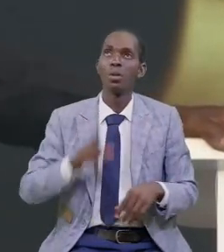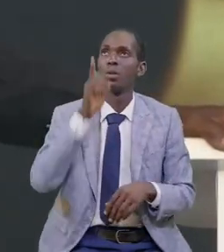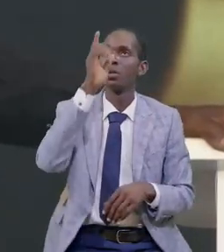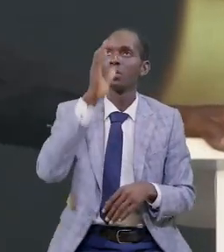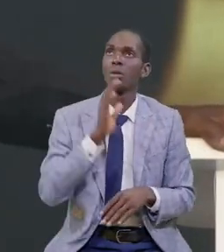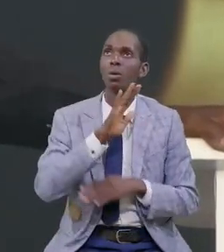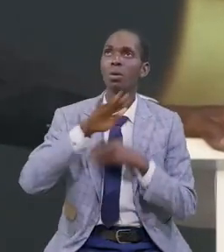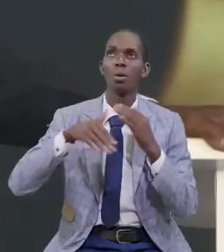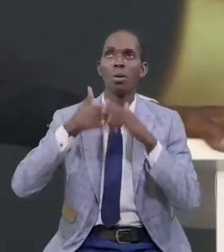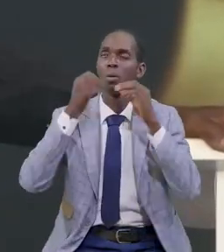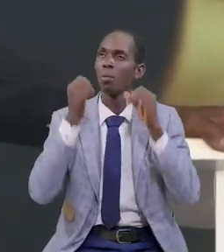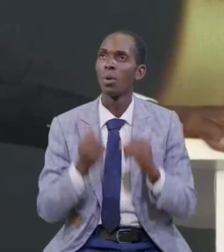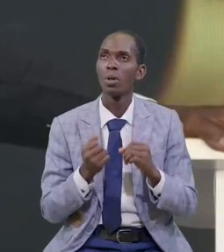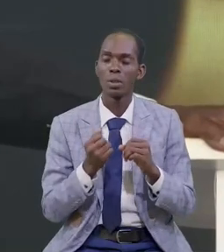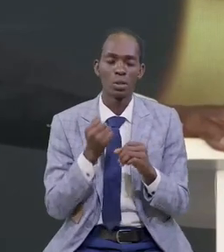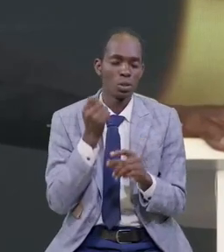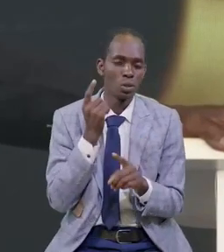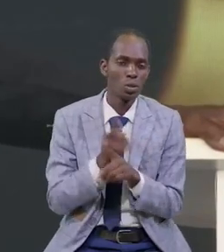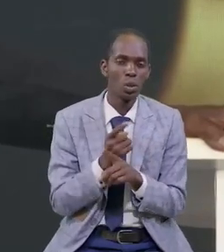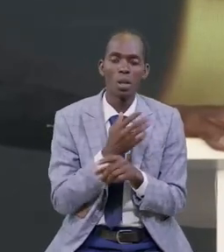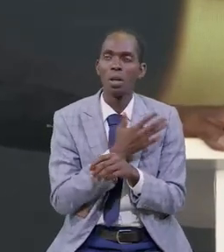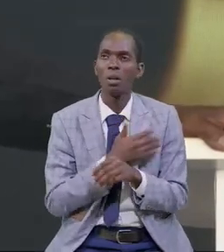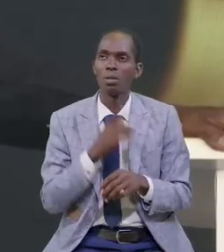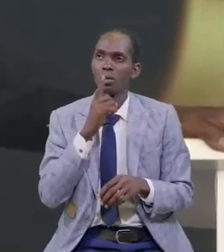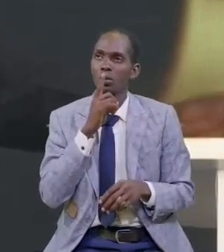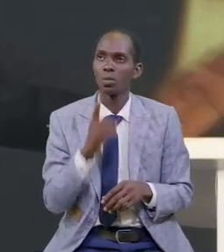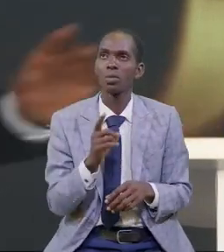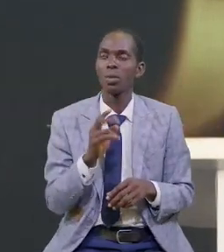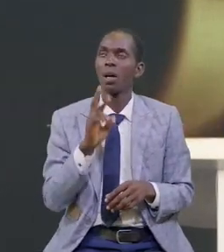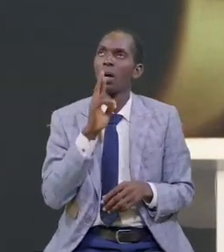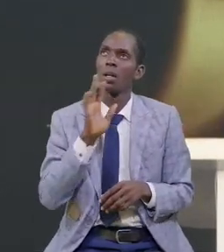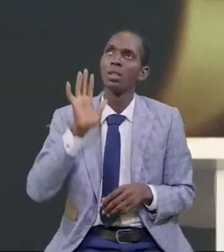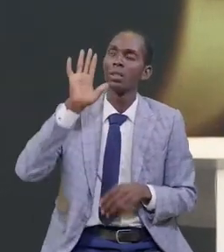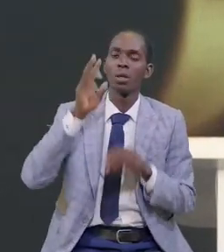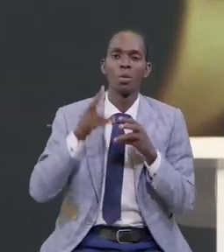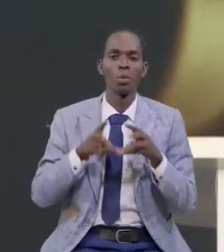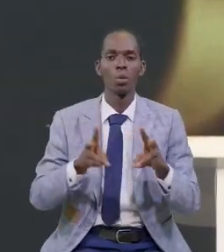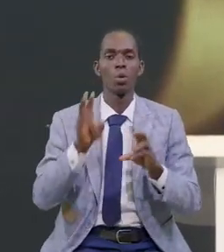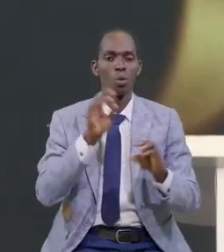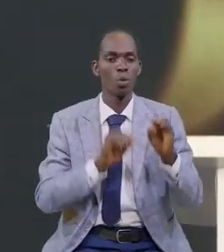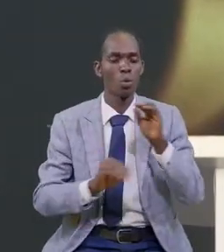voix sont juste et véritable roi des